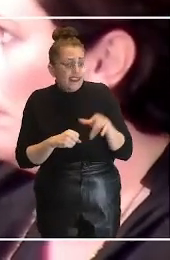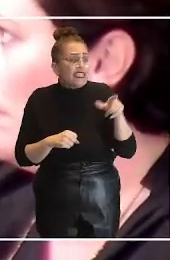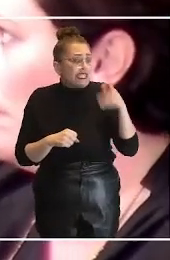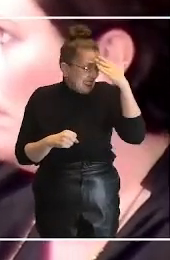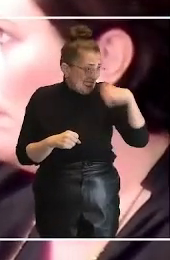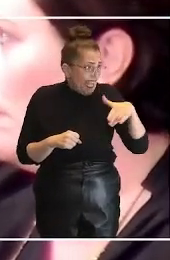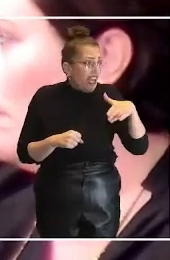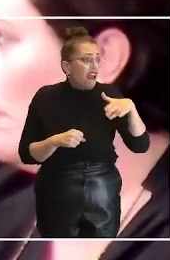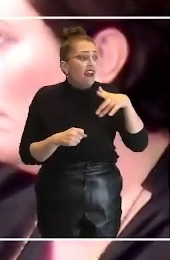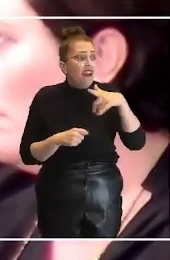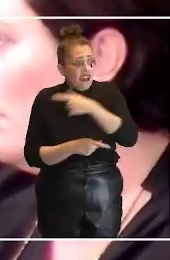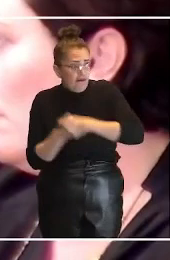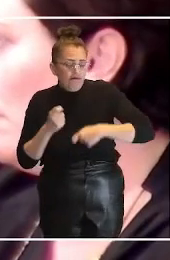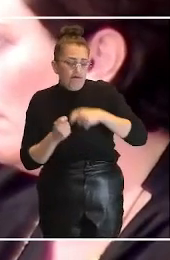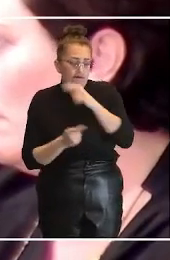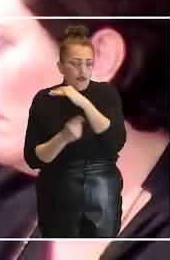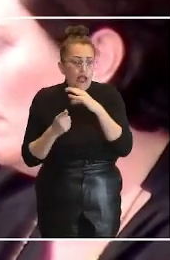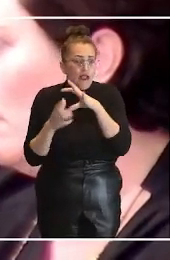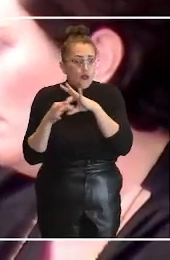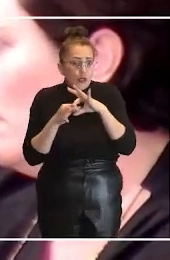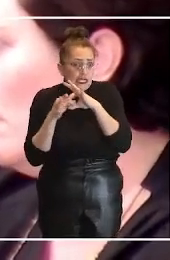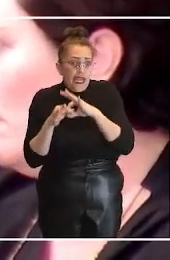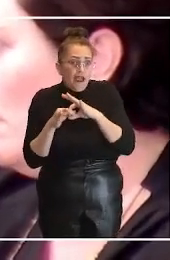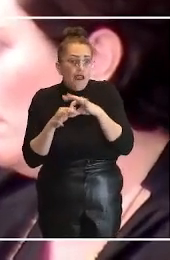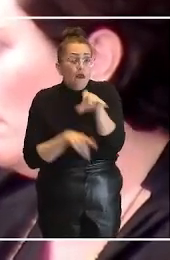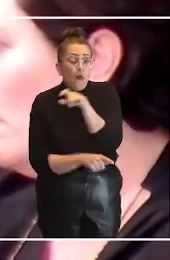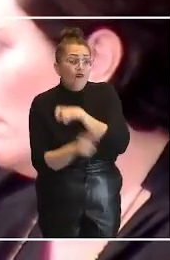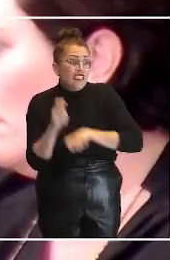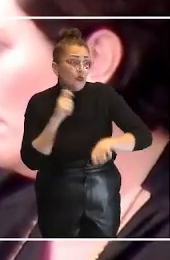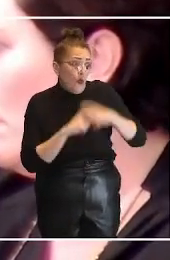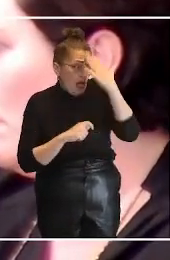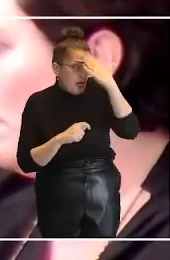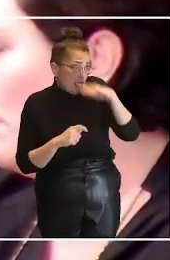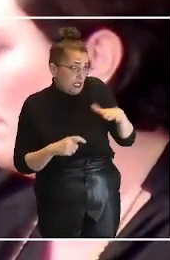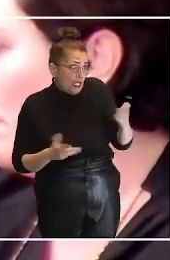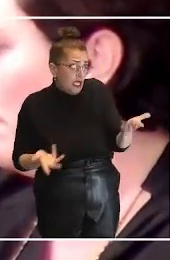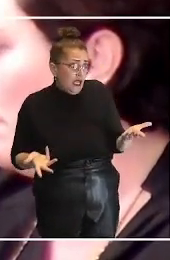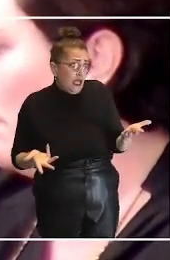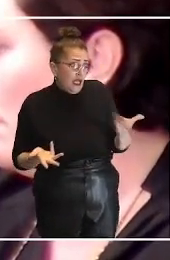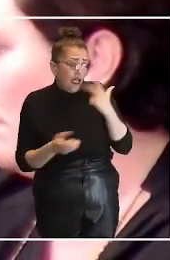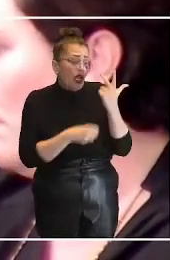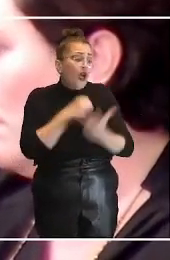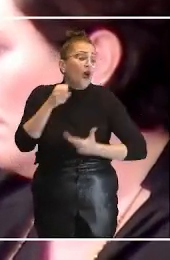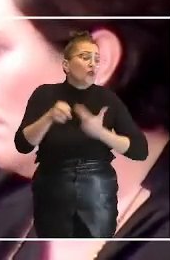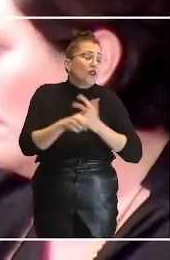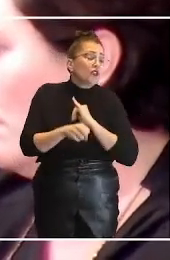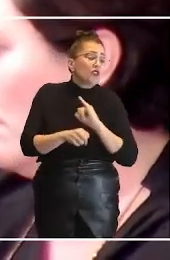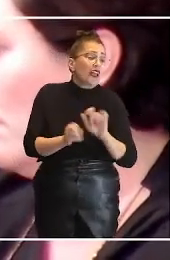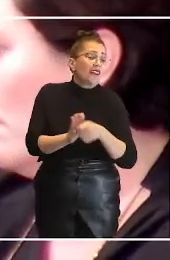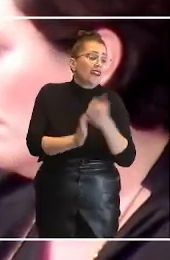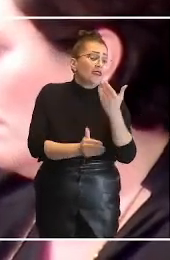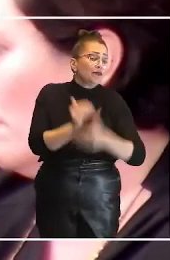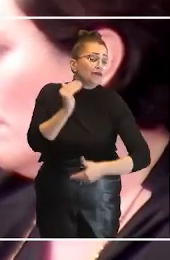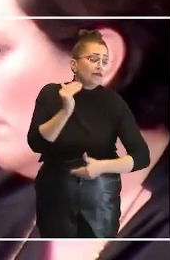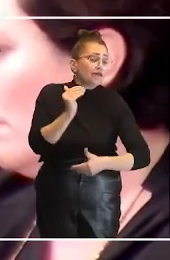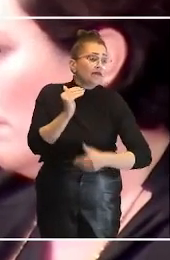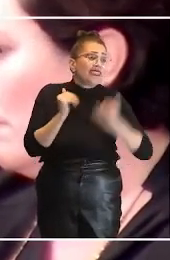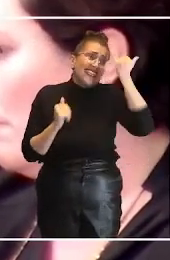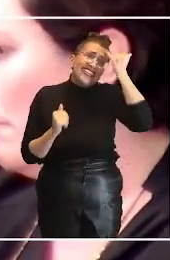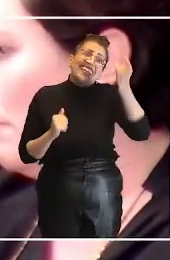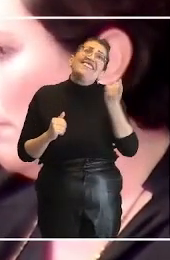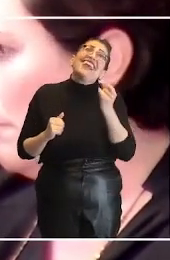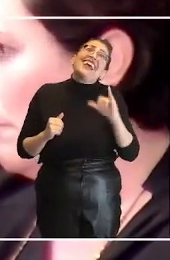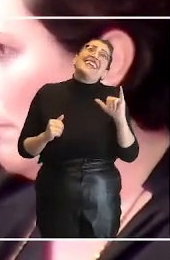l'économie sociale et solidaire est une annonce temporaire. Cela dure 3 ans. Et en plus de ça, vous n'êtes pas à l'initiative, c'est le